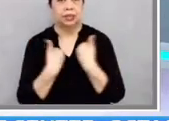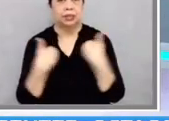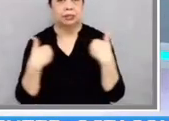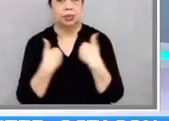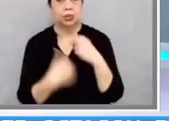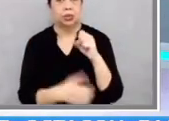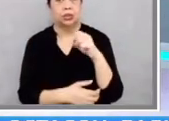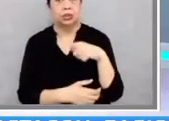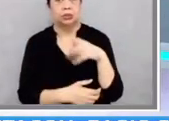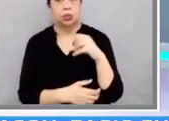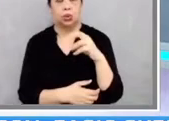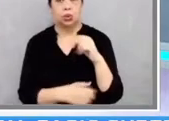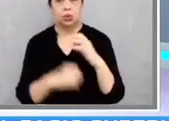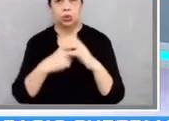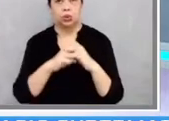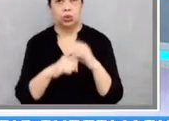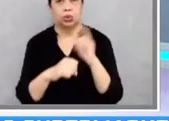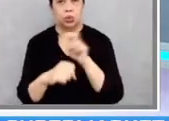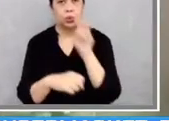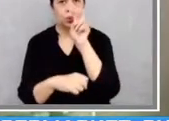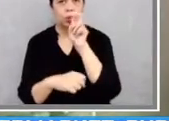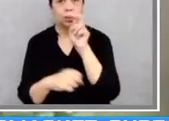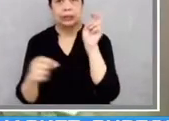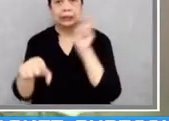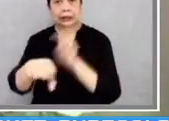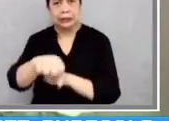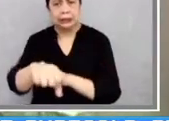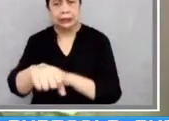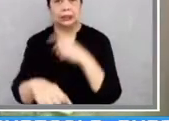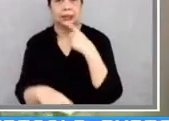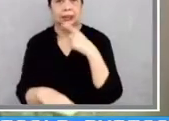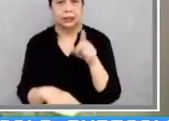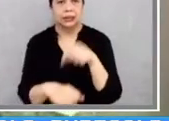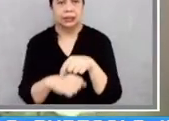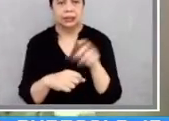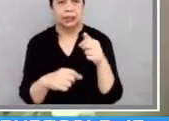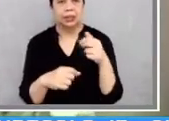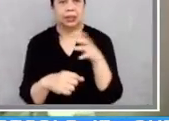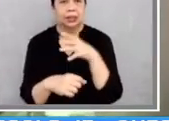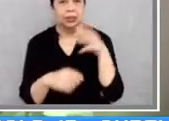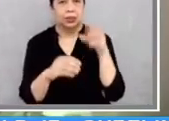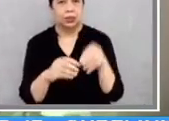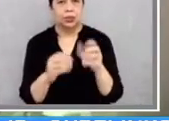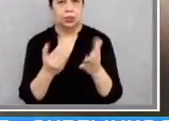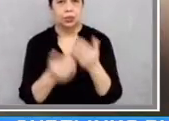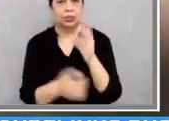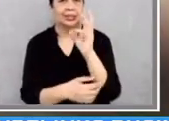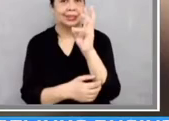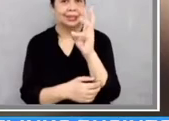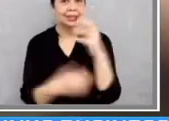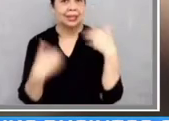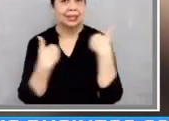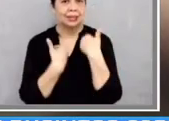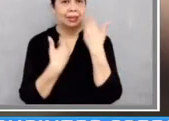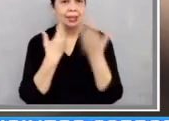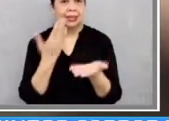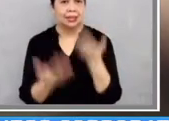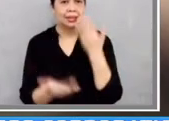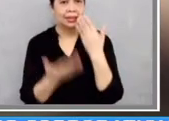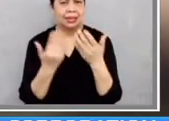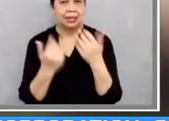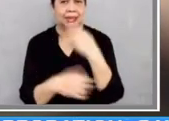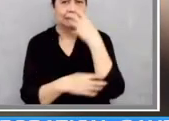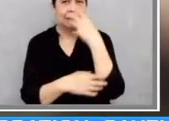Sur matapos matuklaw ng ahas. Ayon sa Sipokot Municipal Agriculturist, umabot na sa 6 na hayop ang namatay ngayong mainit na